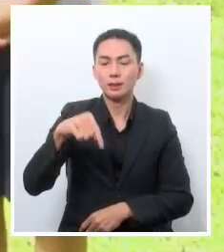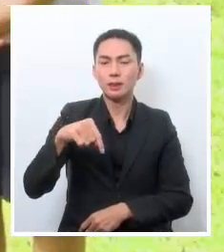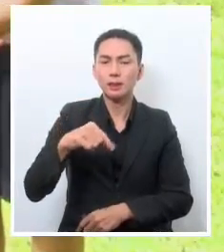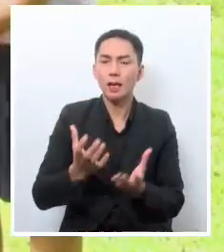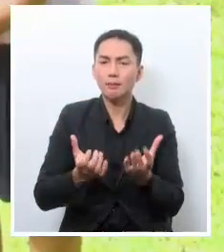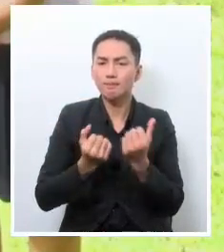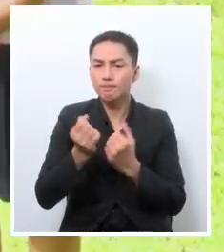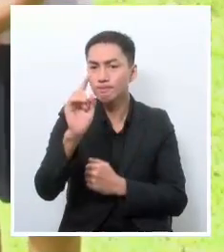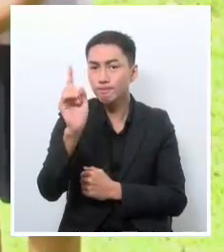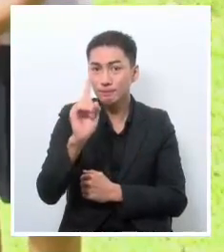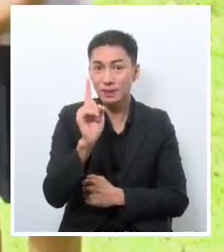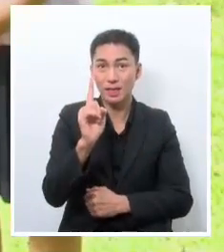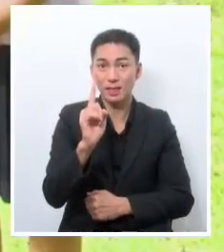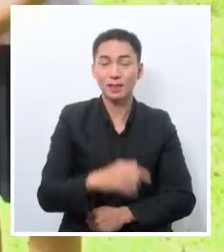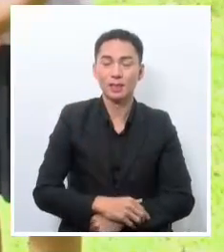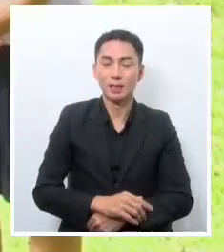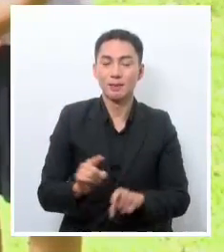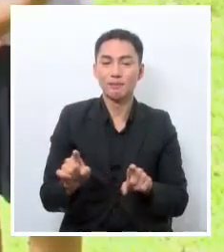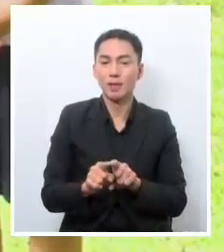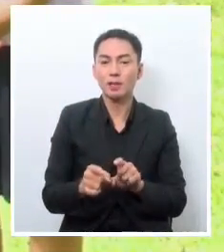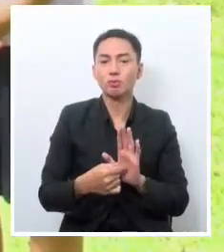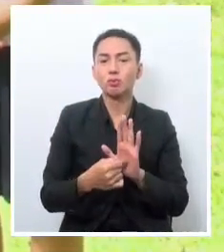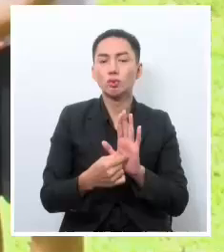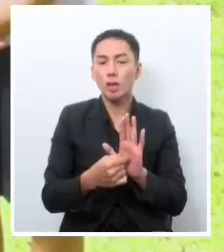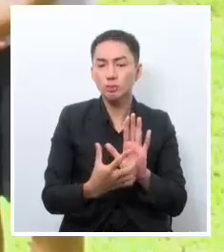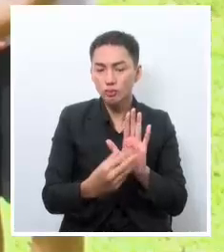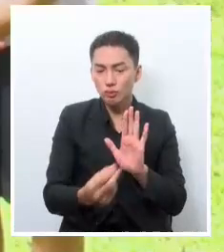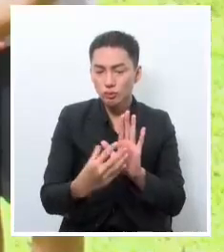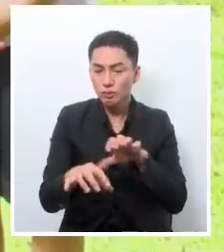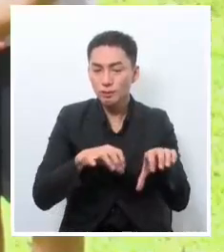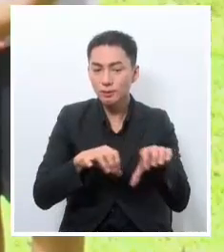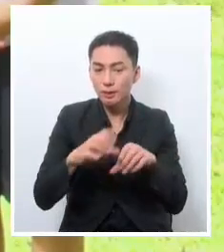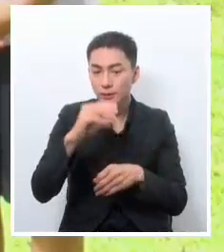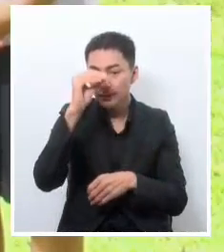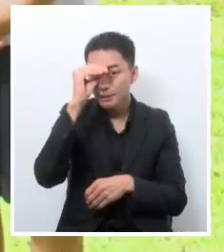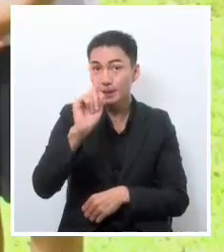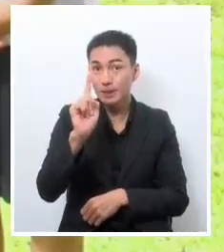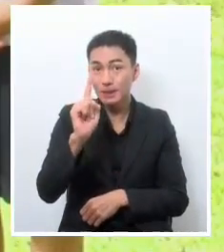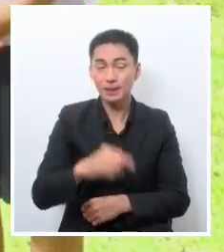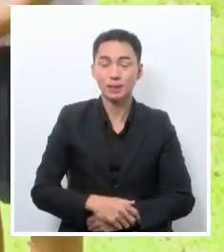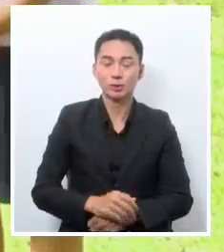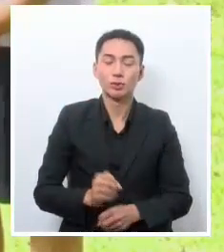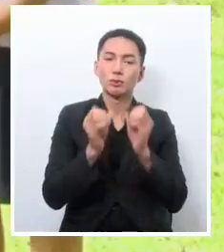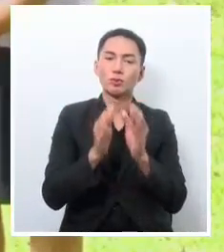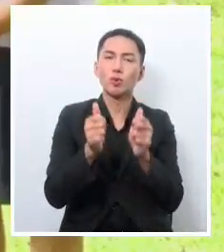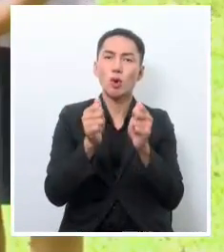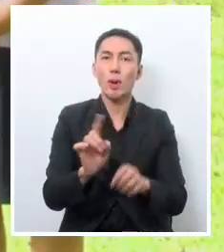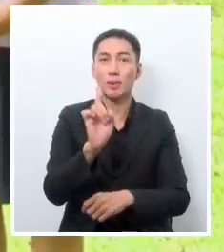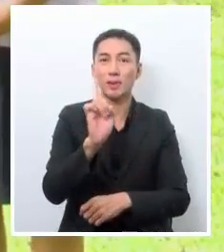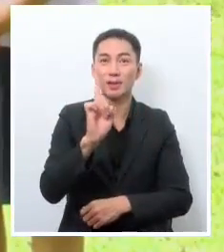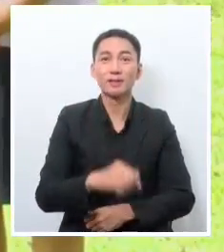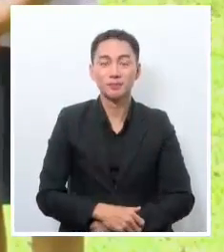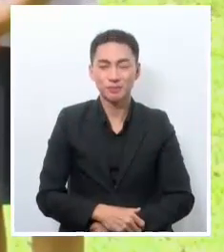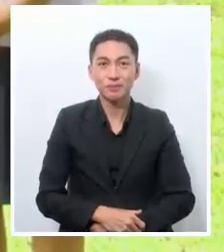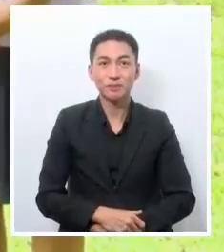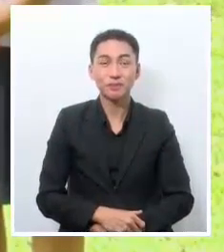ที่เป็นตัวแทนในการที่จะทำให้เกิดการออกแบบการจัดการเรียนรู้คุณครูได้มีการออกแบบอย่างไรคะอ่าสำหรับ